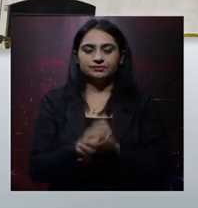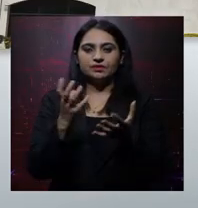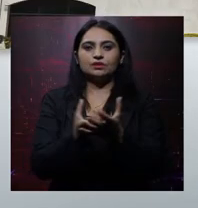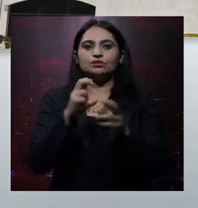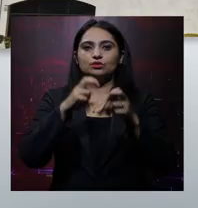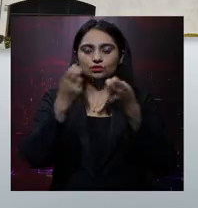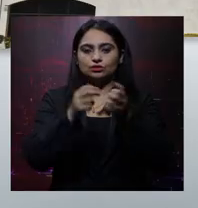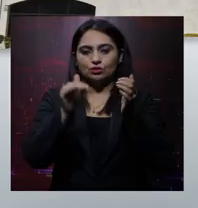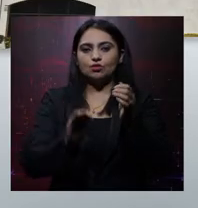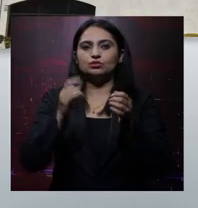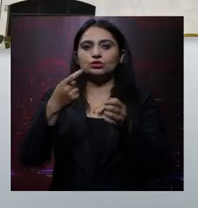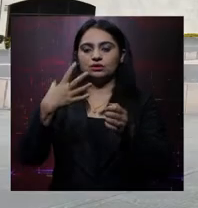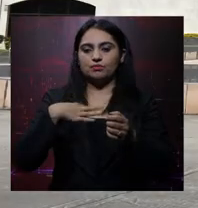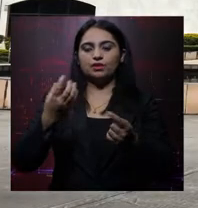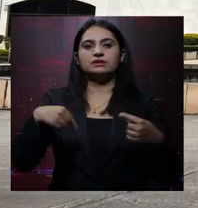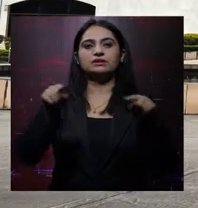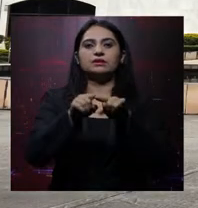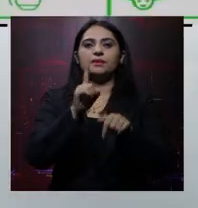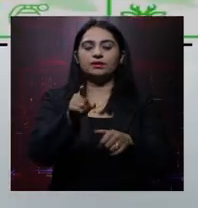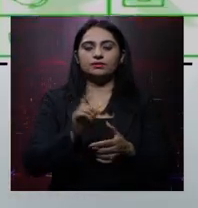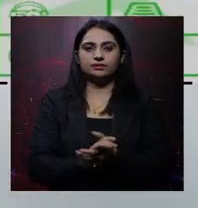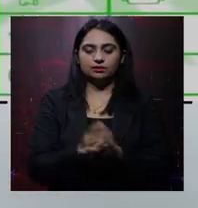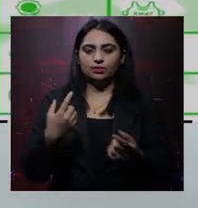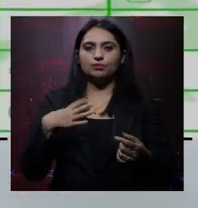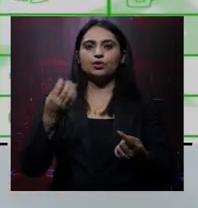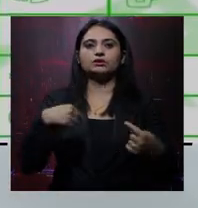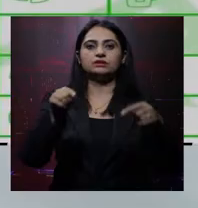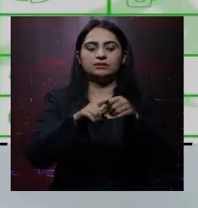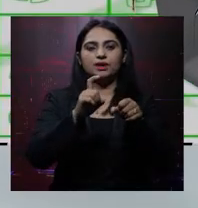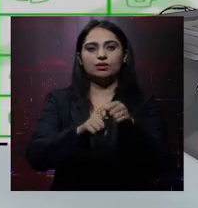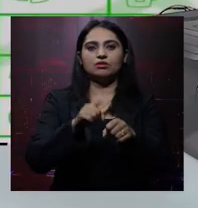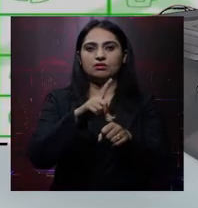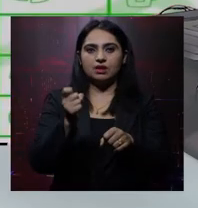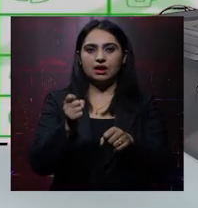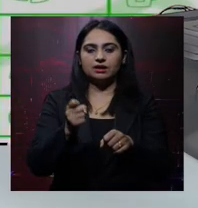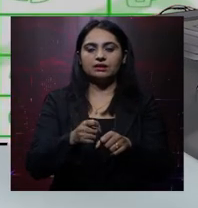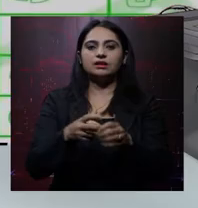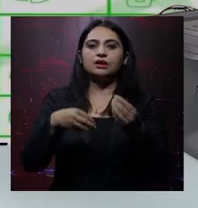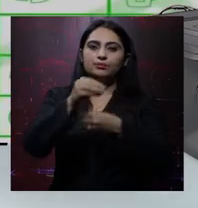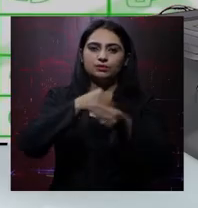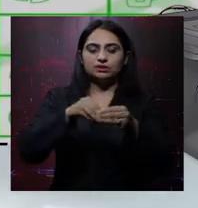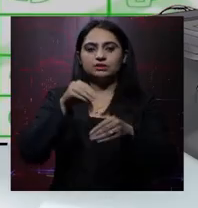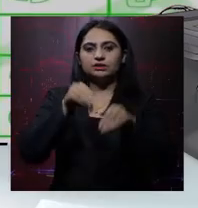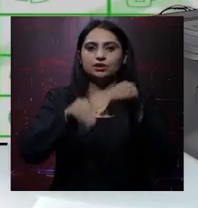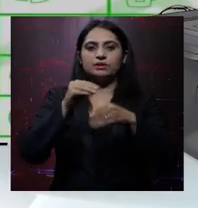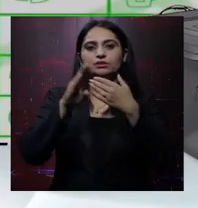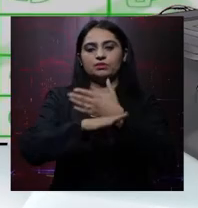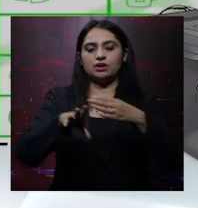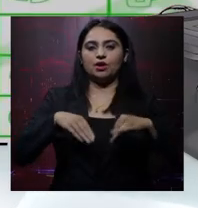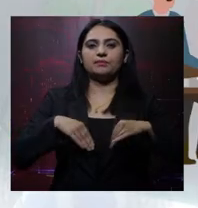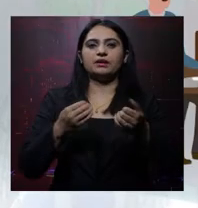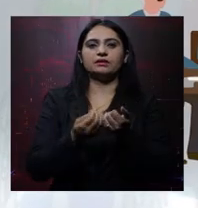संघीय संसदको तल्लो सदन प्रतिनिधि सभा हो। प्रतिनिधि सभाको गठनका लागि मिश्रित निर्वाचन प्रणाली अपनाइएको